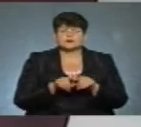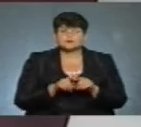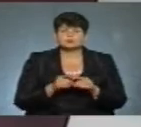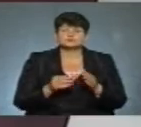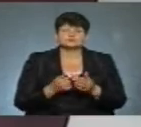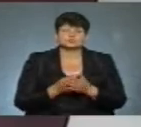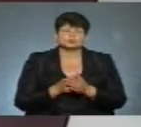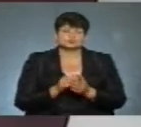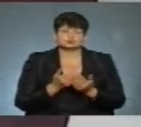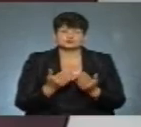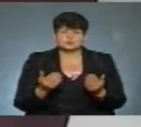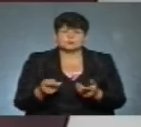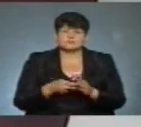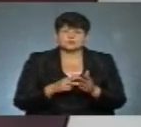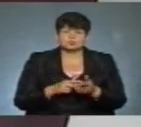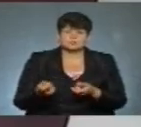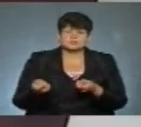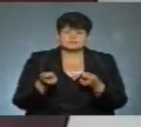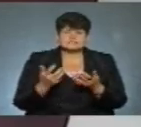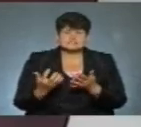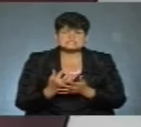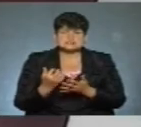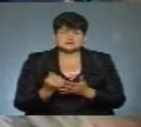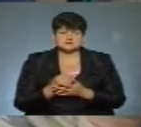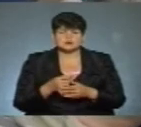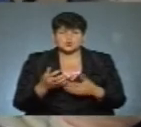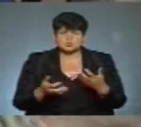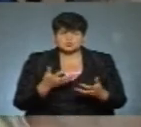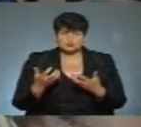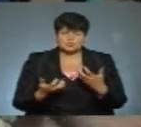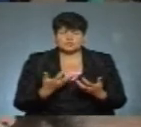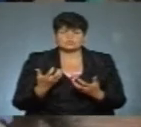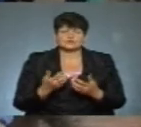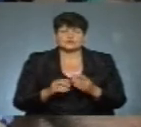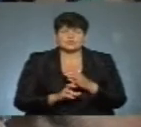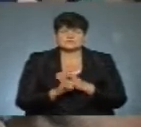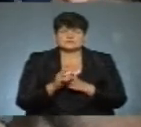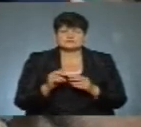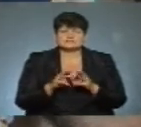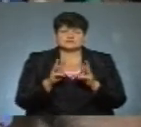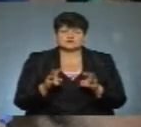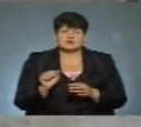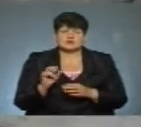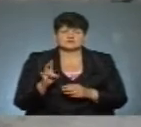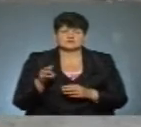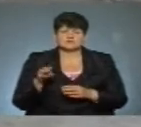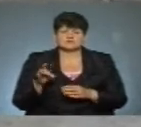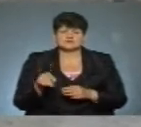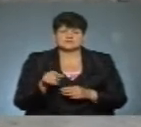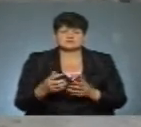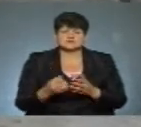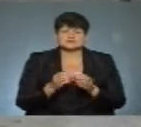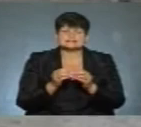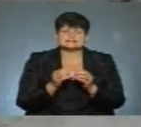краєзнавчого музею планують перевести знайдене під час розкопок біля костелу Святого Антонія. Нагадаю, там знайшли близько 10